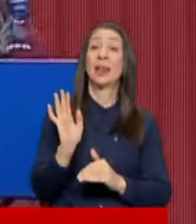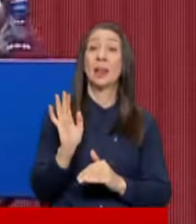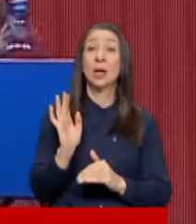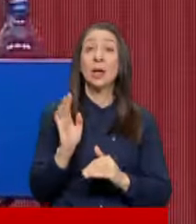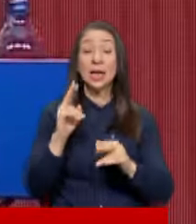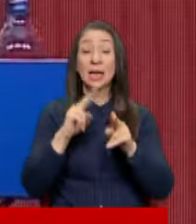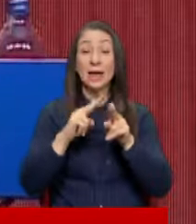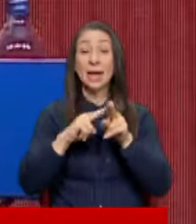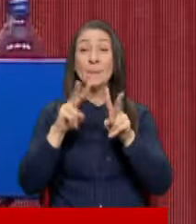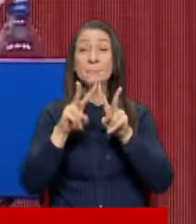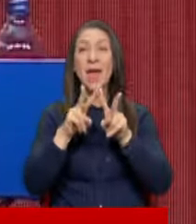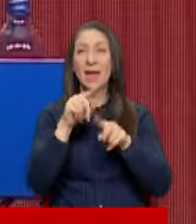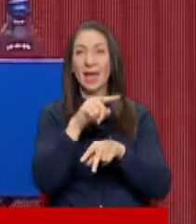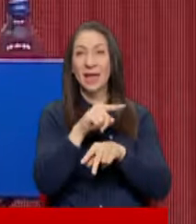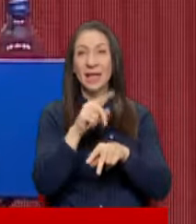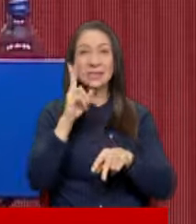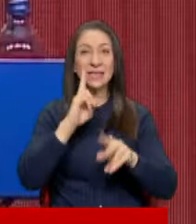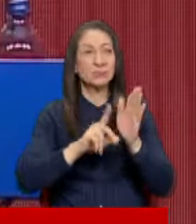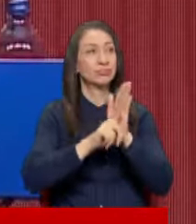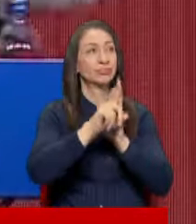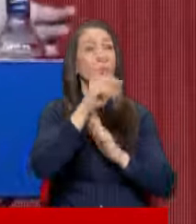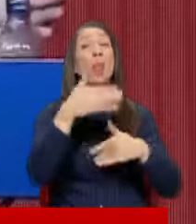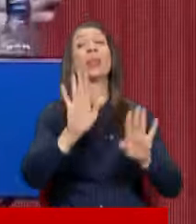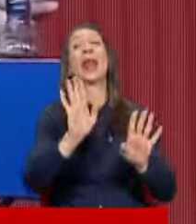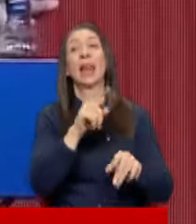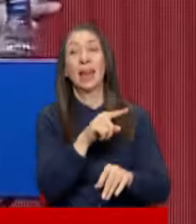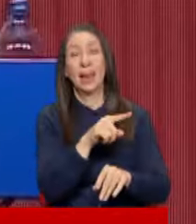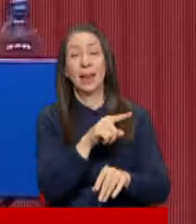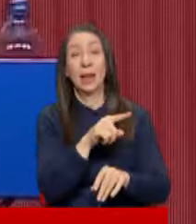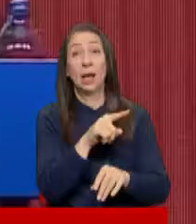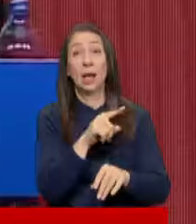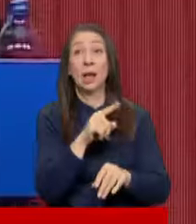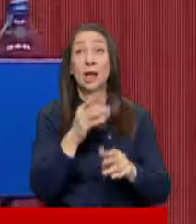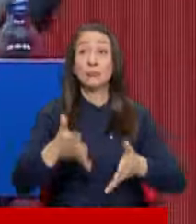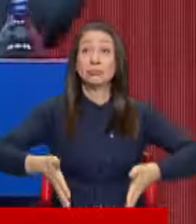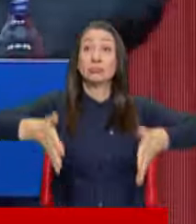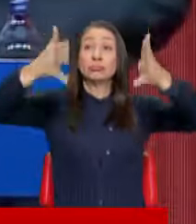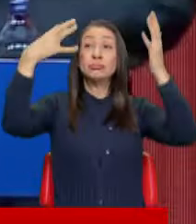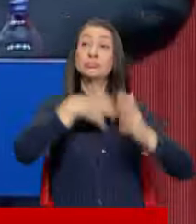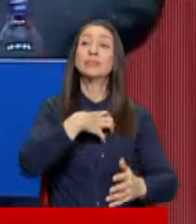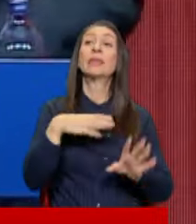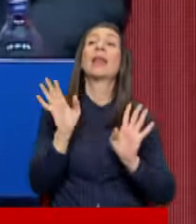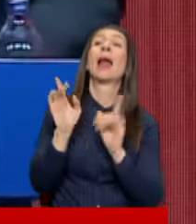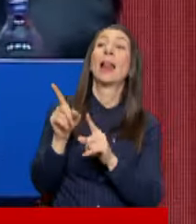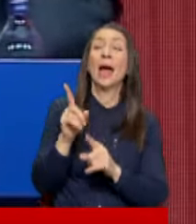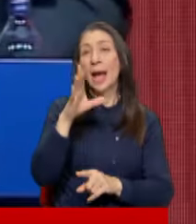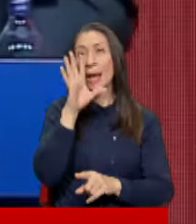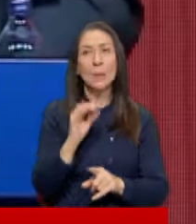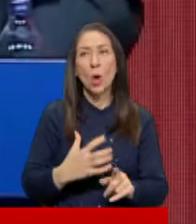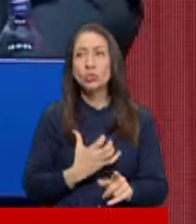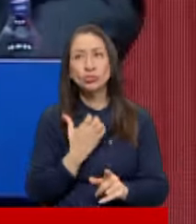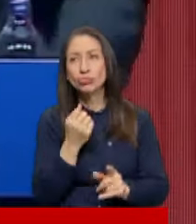kur korumalı mevduattan zengin olanlara değil gökdelen sahiplerine değil kime acı